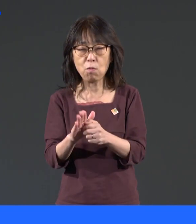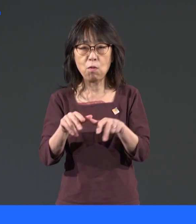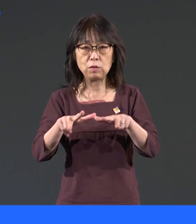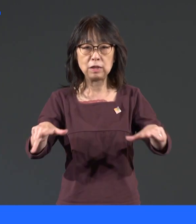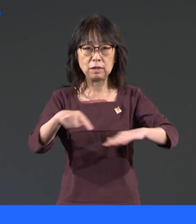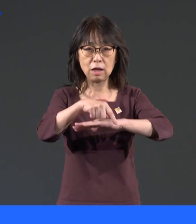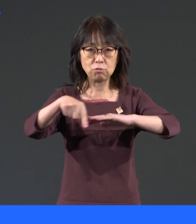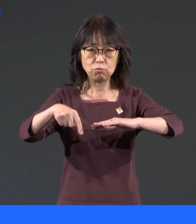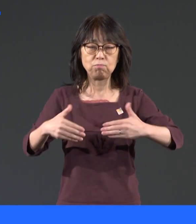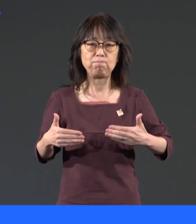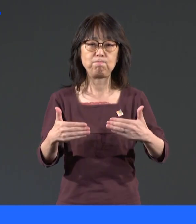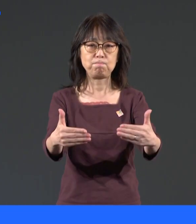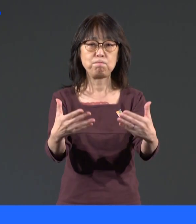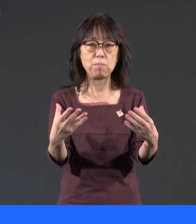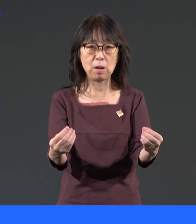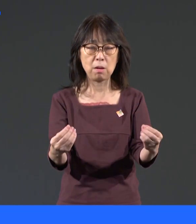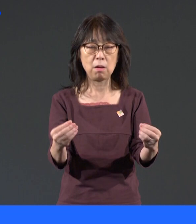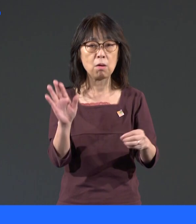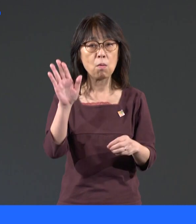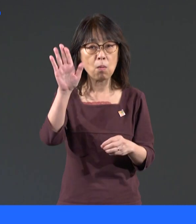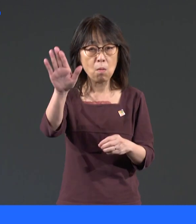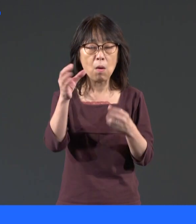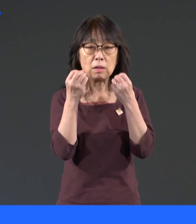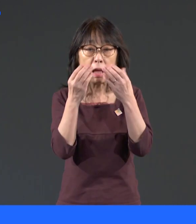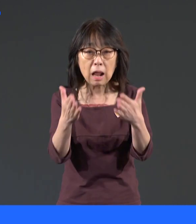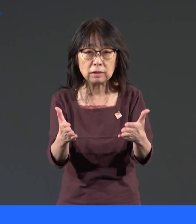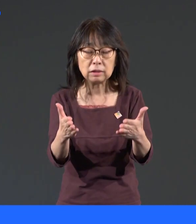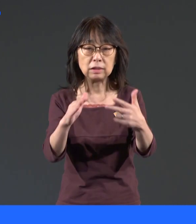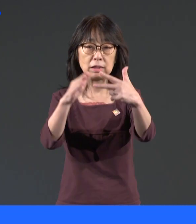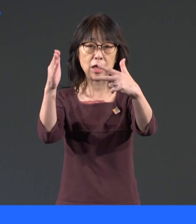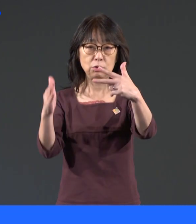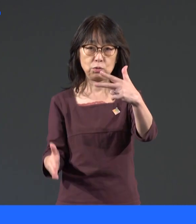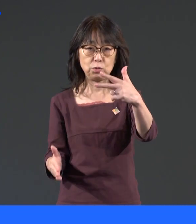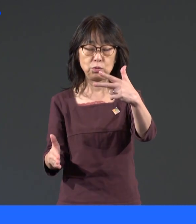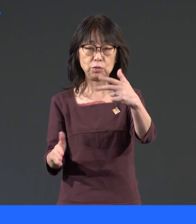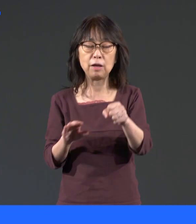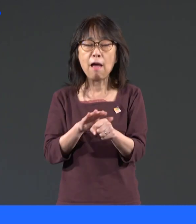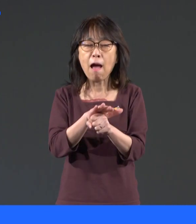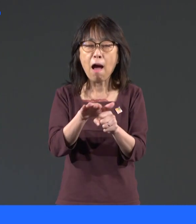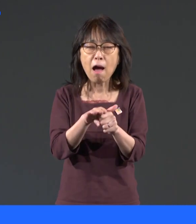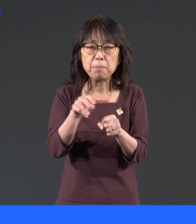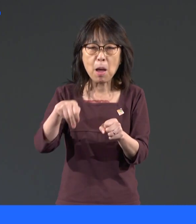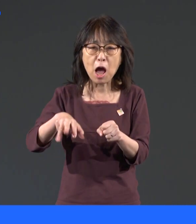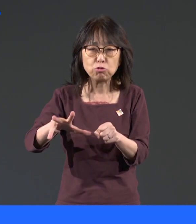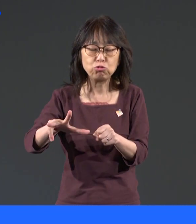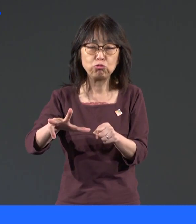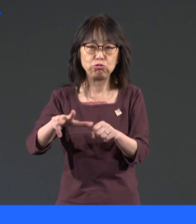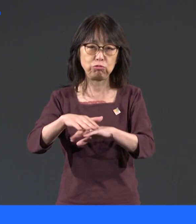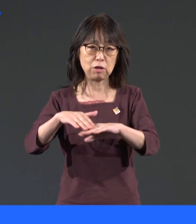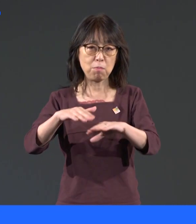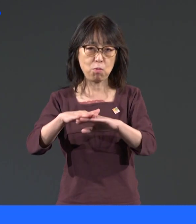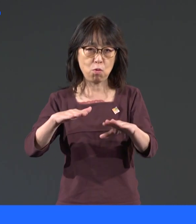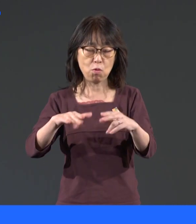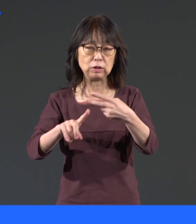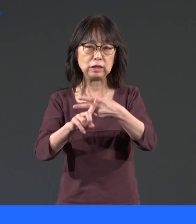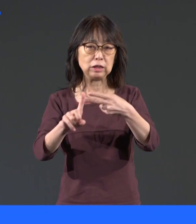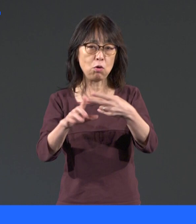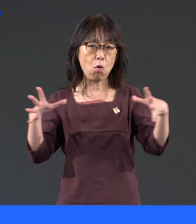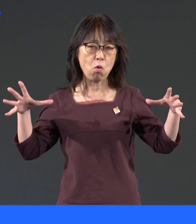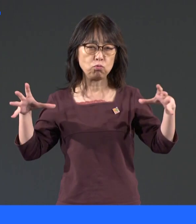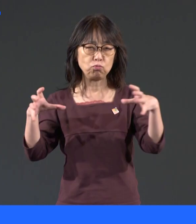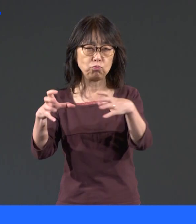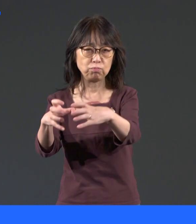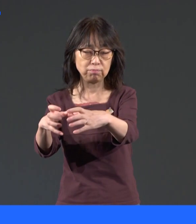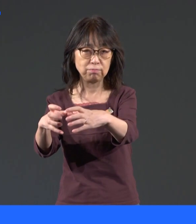けれどもえ今後はこの新しい施設相札幌に機能を集約をするということと